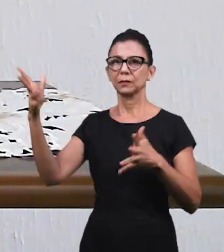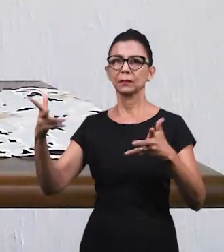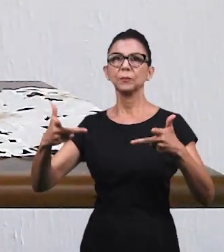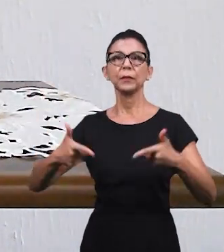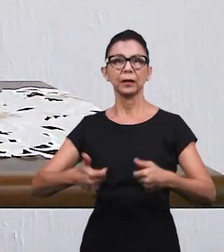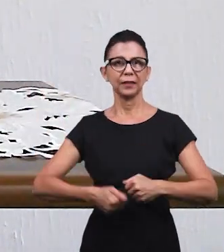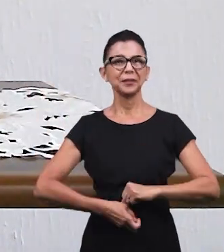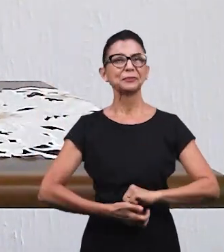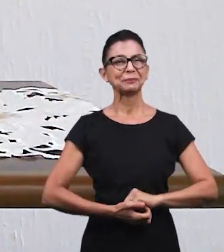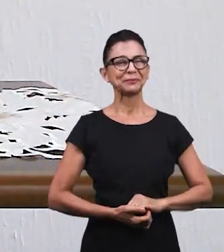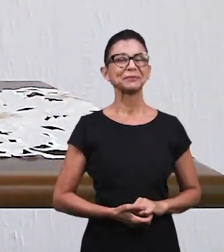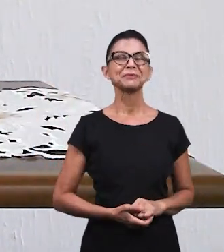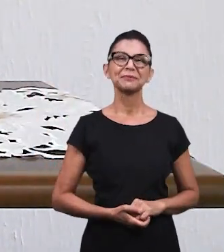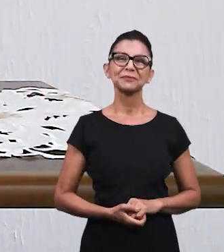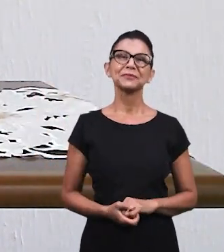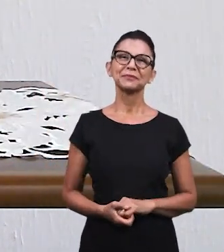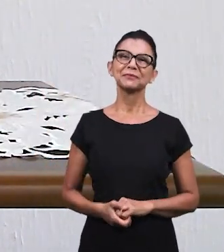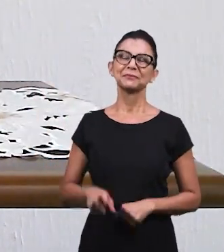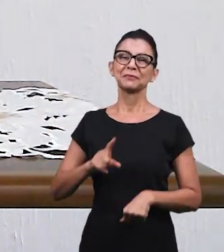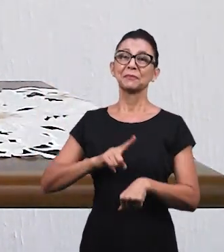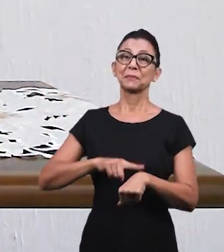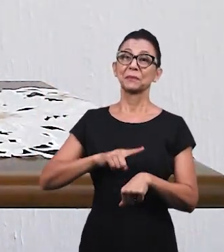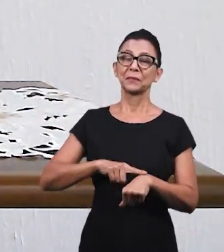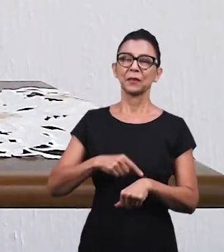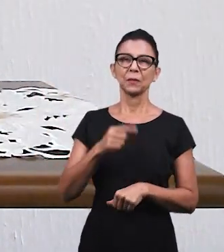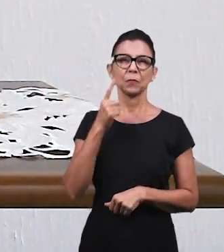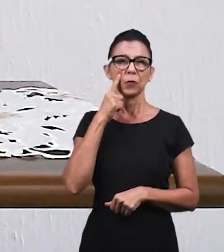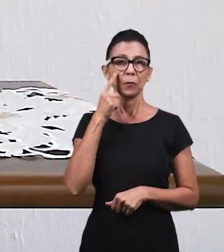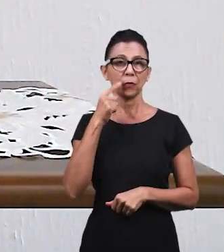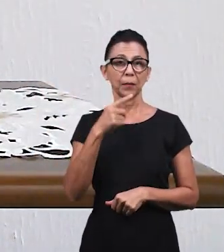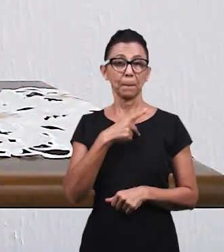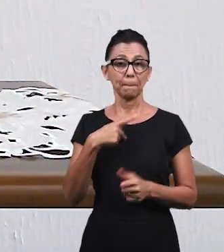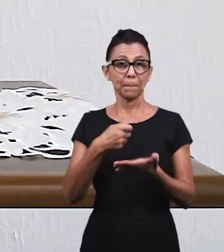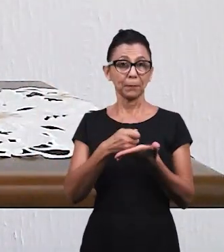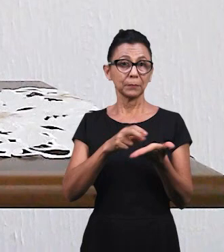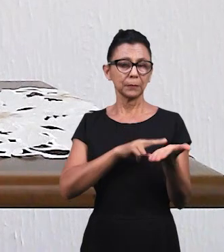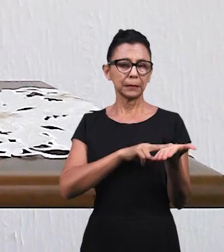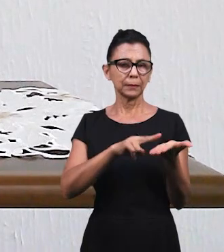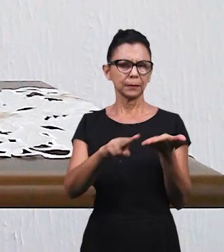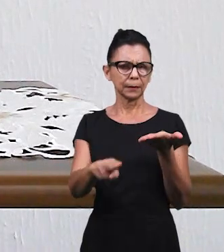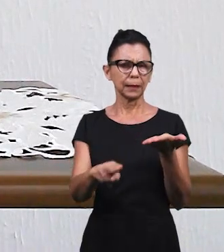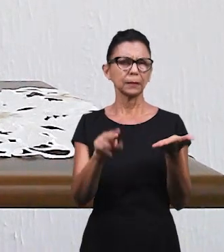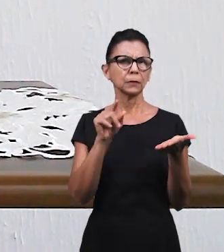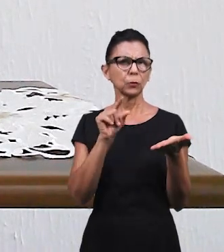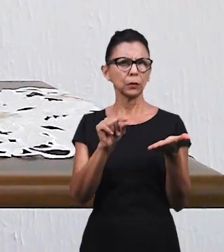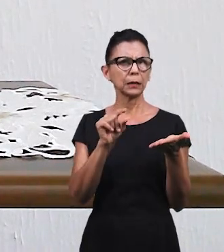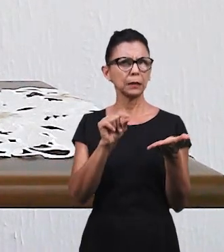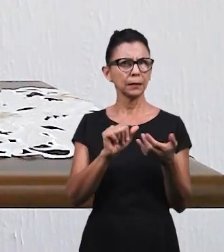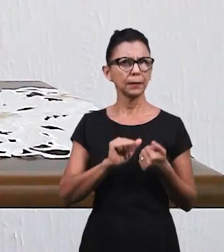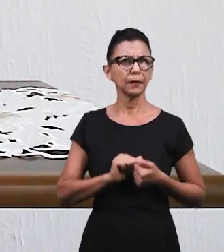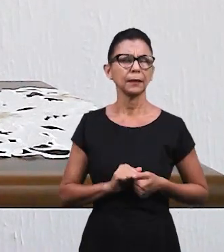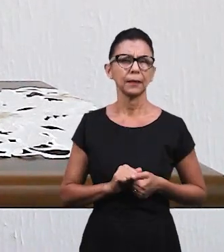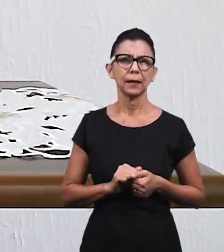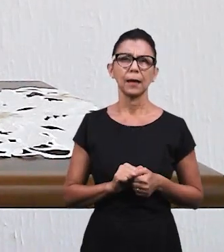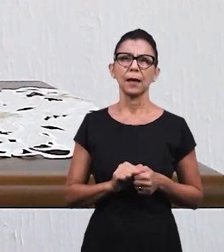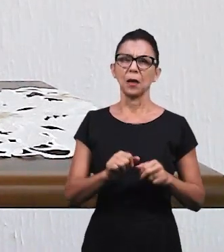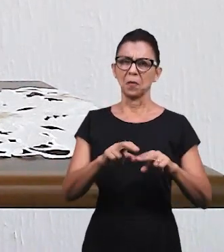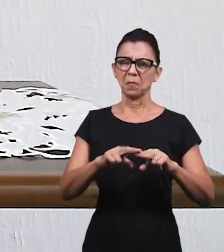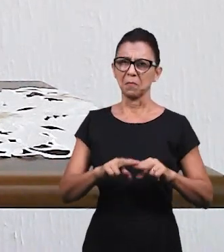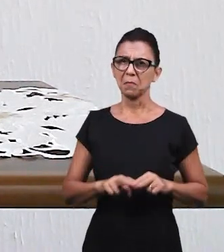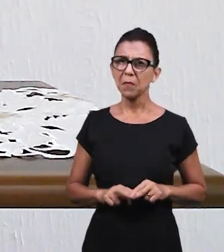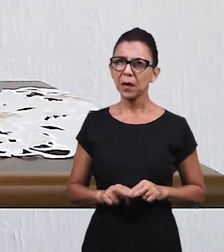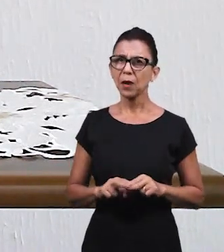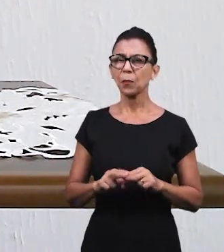Слава Господу! Так чудесно! В этот момент мы послушаем с вами пасторское послание. Это